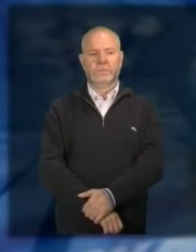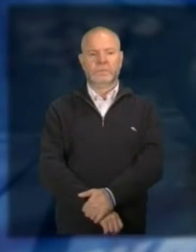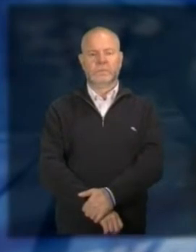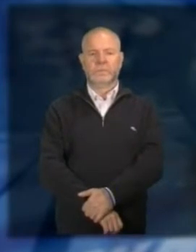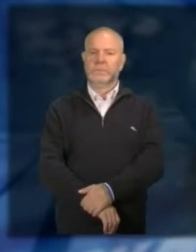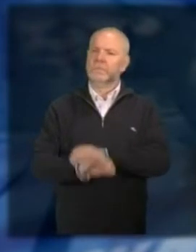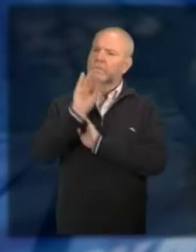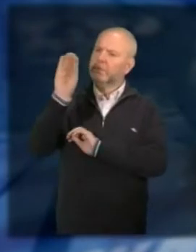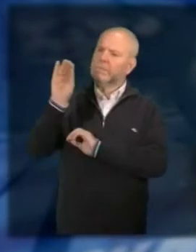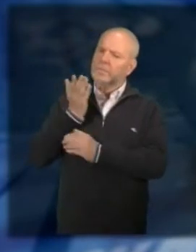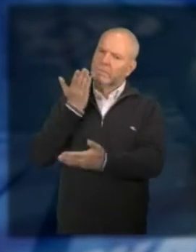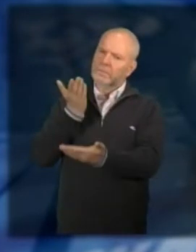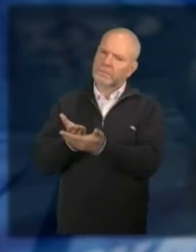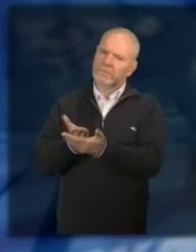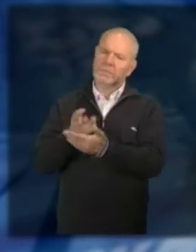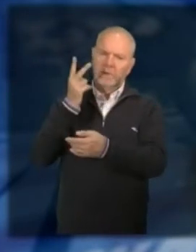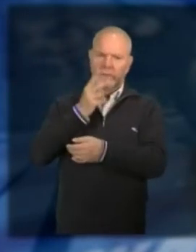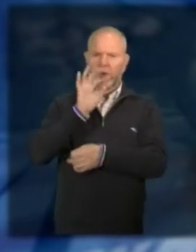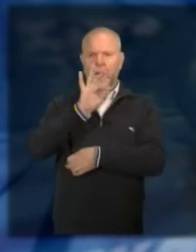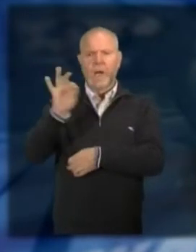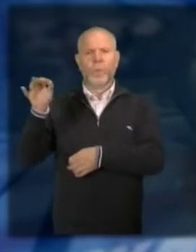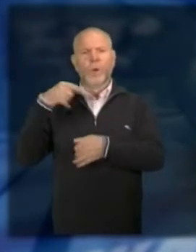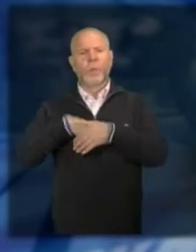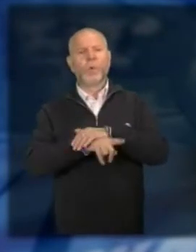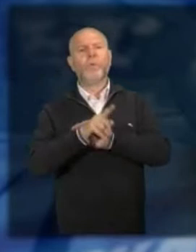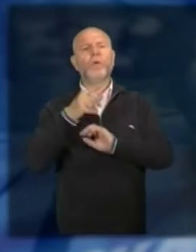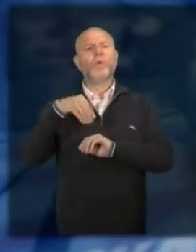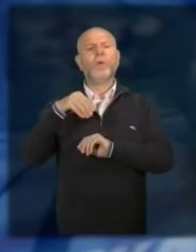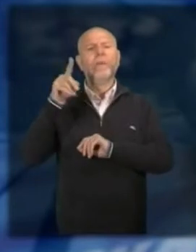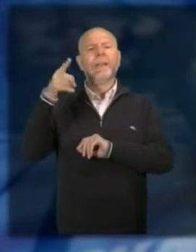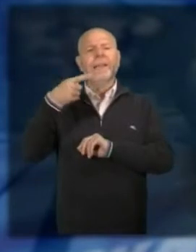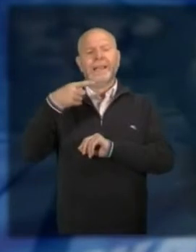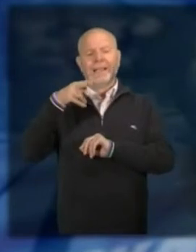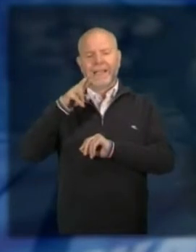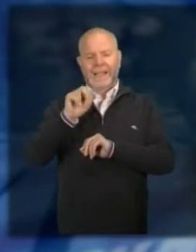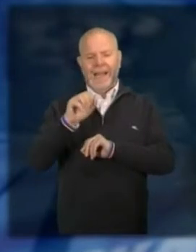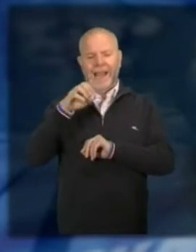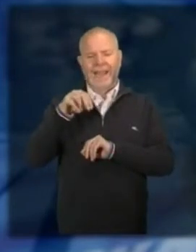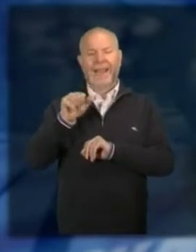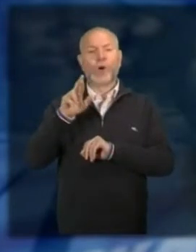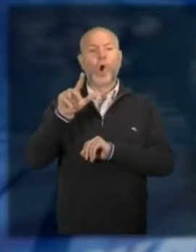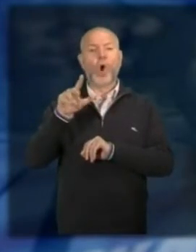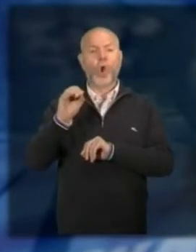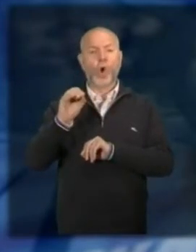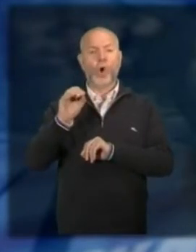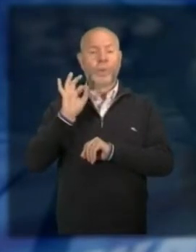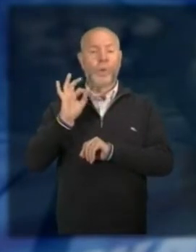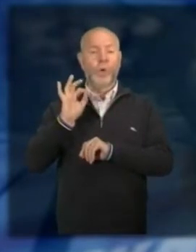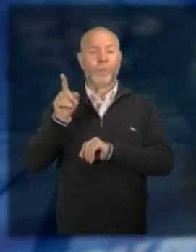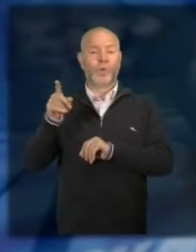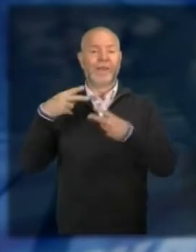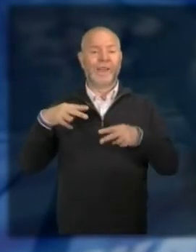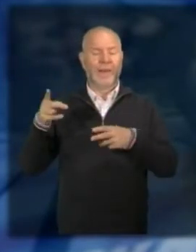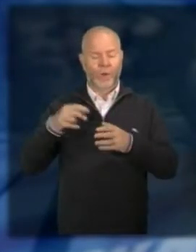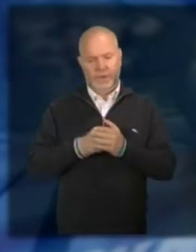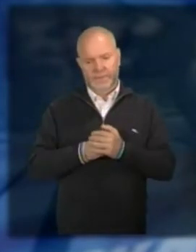Un'interpellanza per chiedere conto della presenza di alcuni profughi a Granerolo. L'hanno presentata i consiglieri di minoranza Mario Geraci, Salvatore Paolo Nocilla e Marco